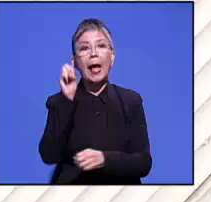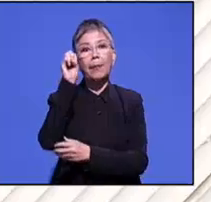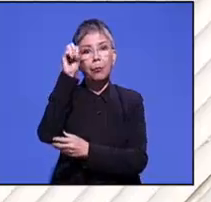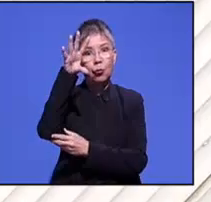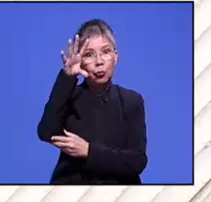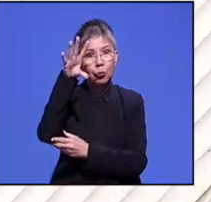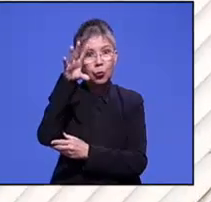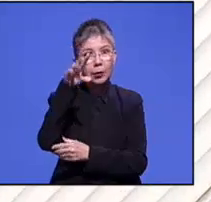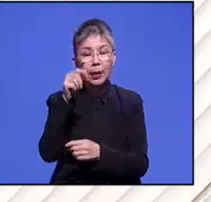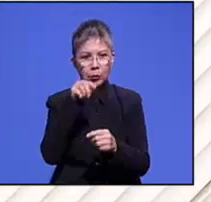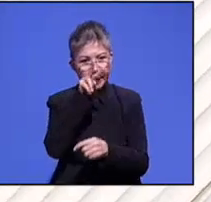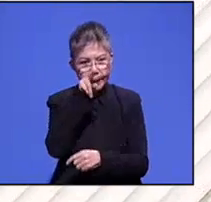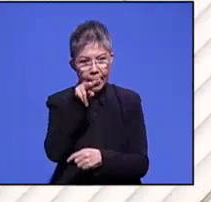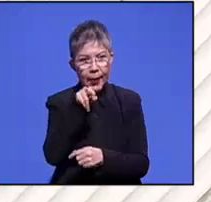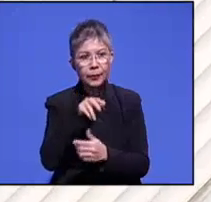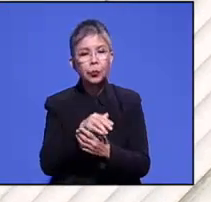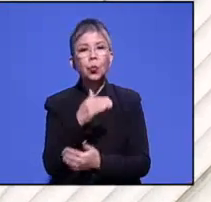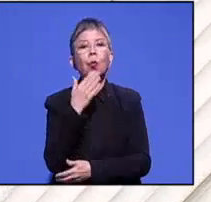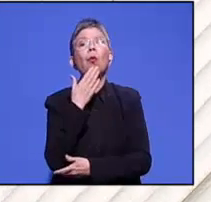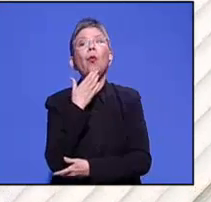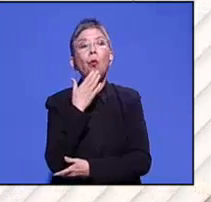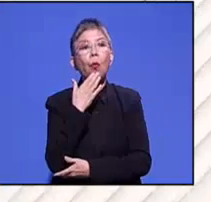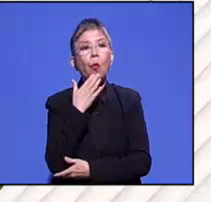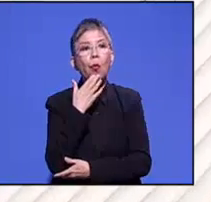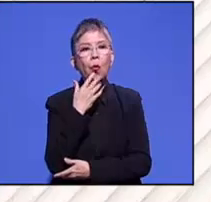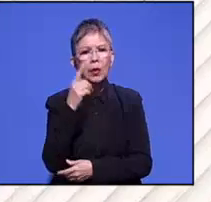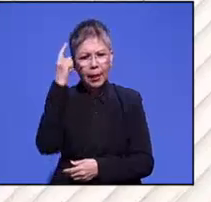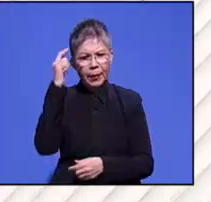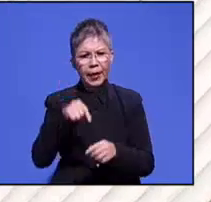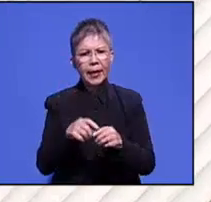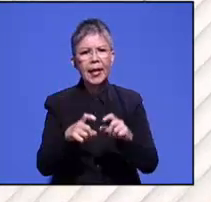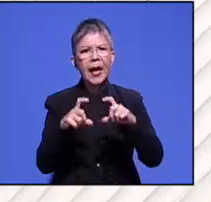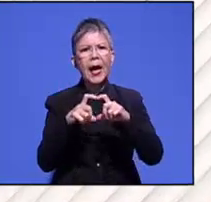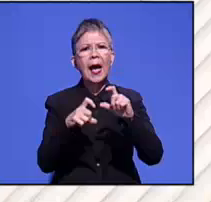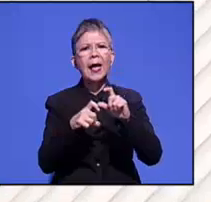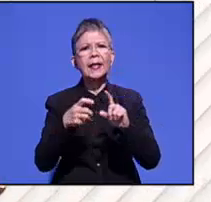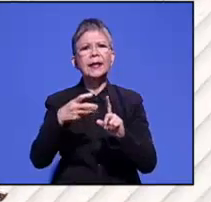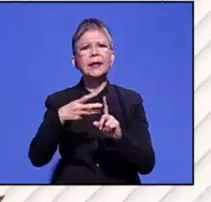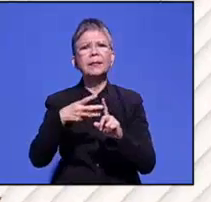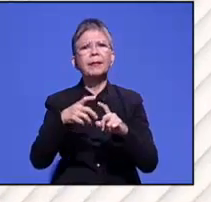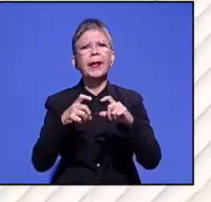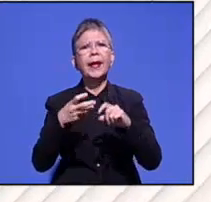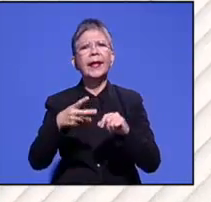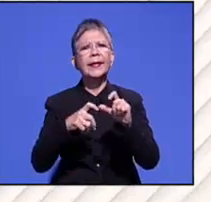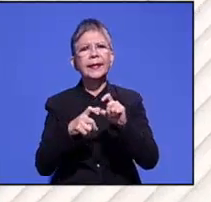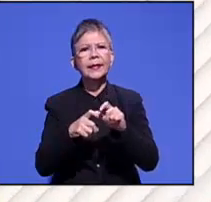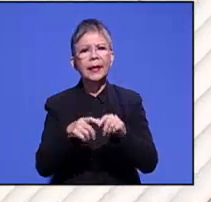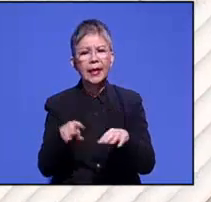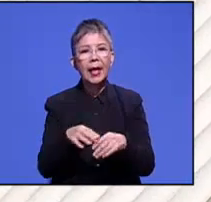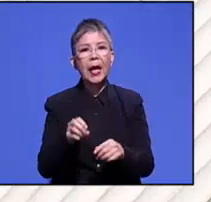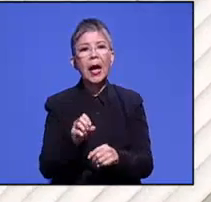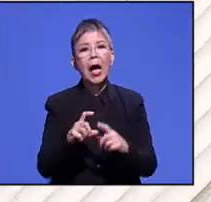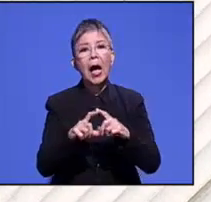Oh jadi saya kira ini awalnya itu Asbes yang kayak di rumah bukan ya ini bahan dari